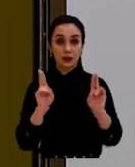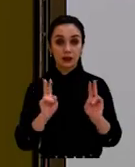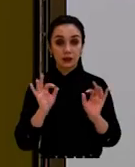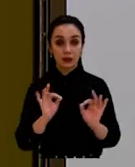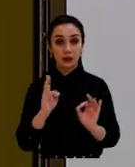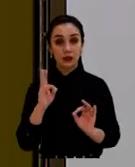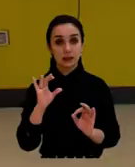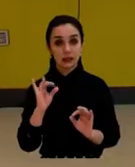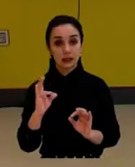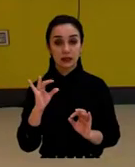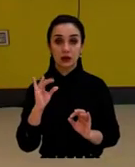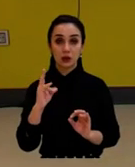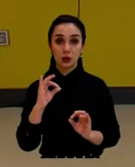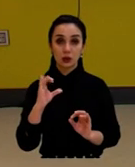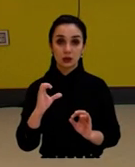и косинусов.